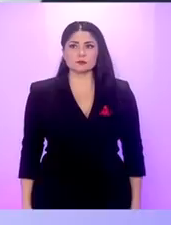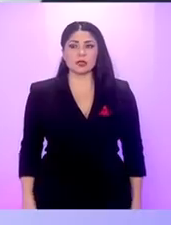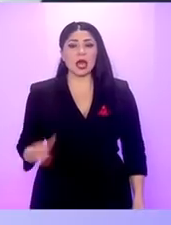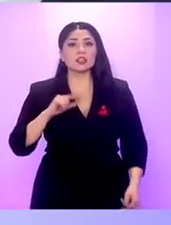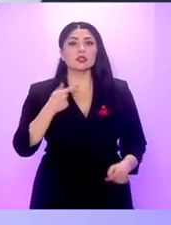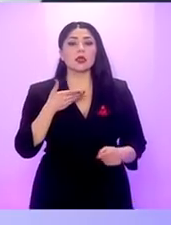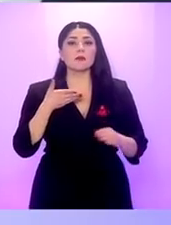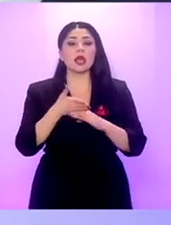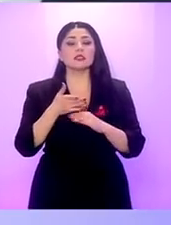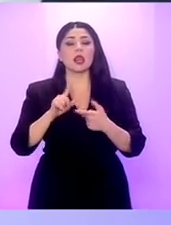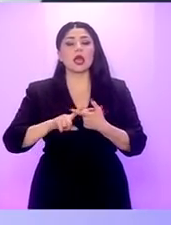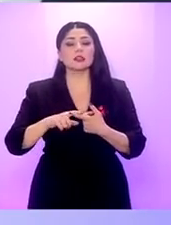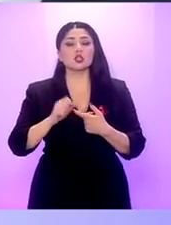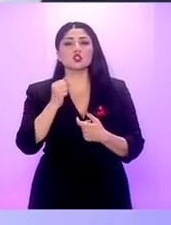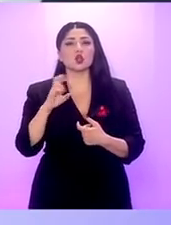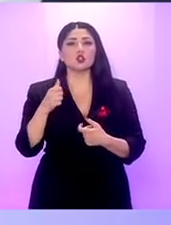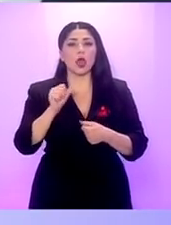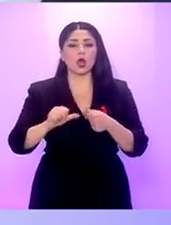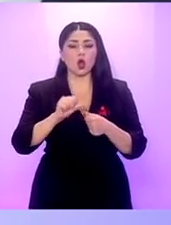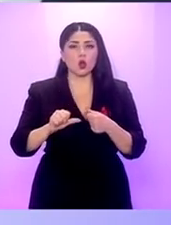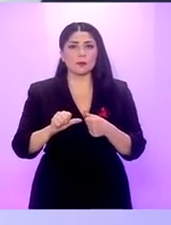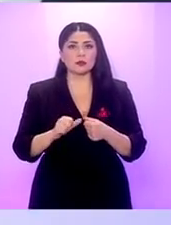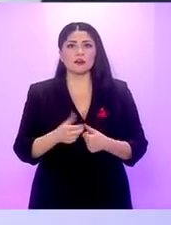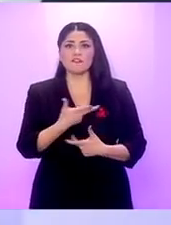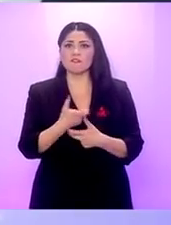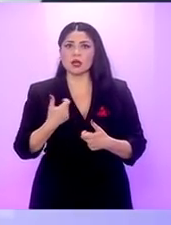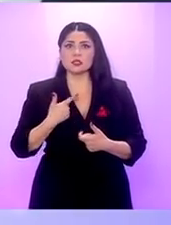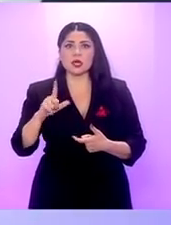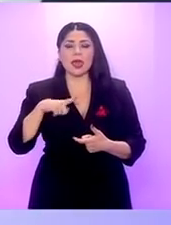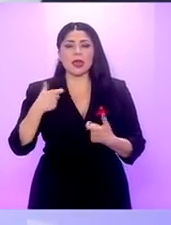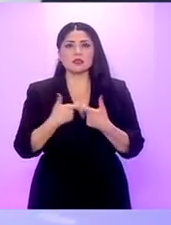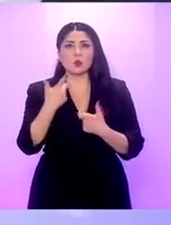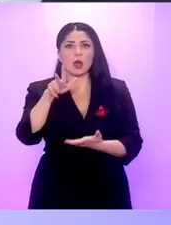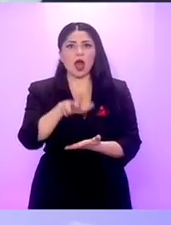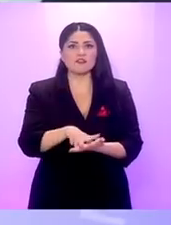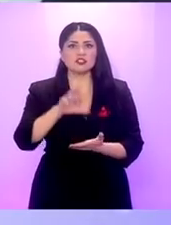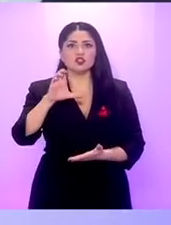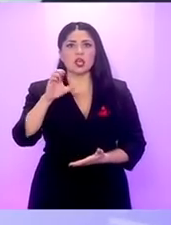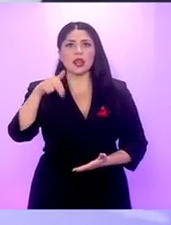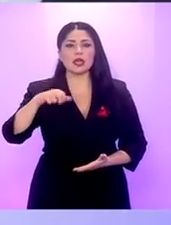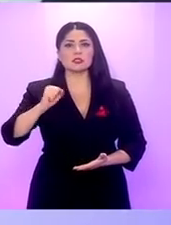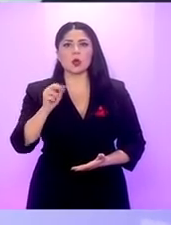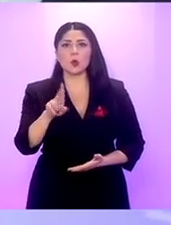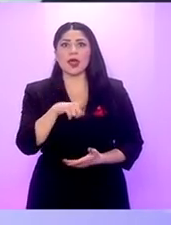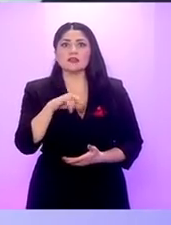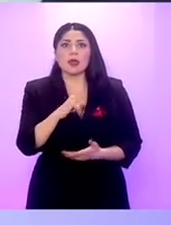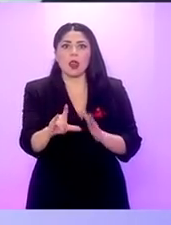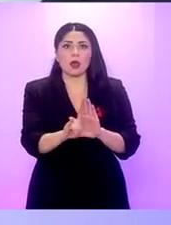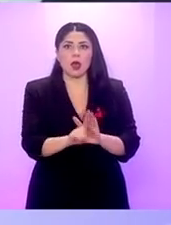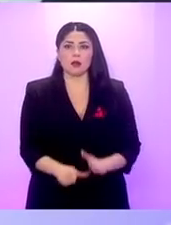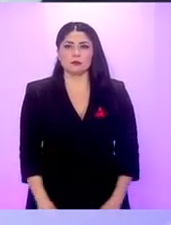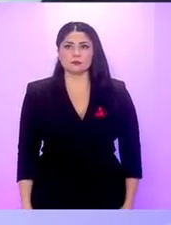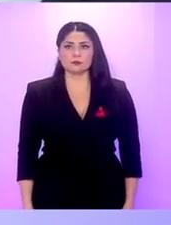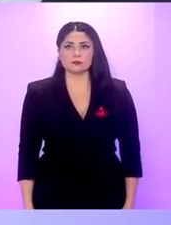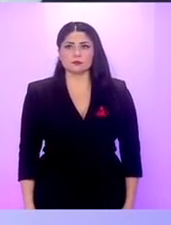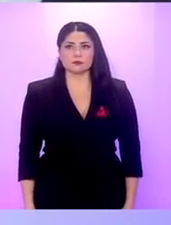are și implicații socioeconomice, fără să ai un aviz CNSU. Este nelegal. Deci înțelegem asta